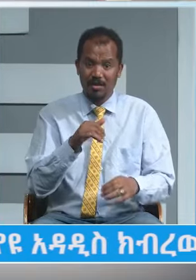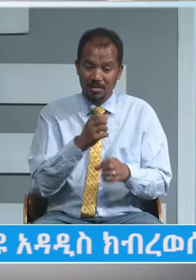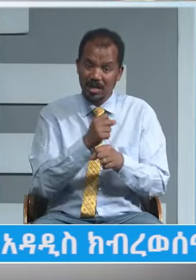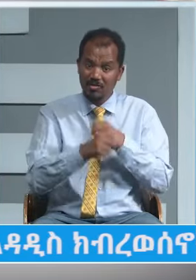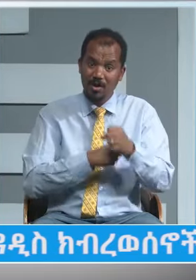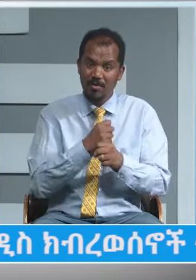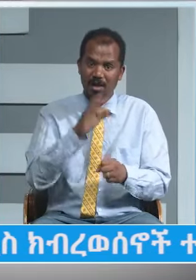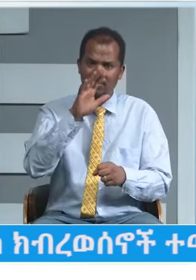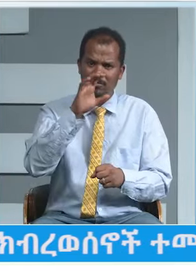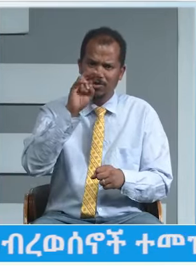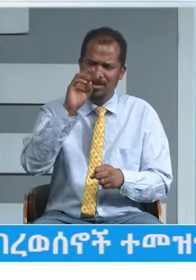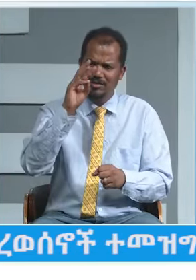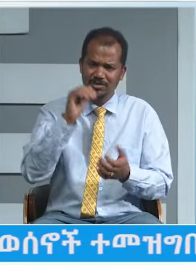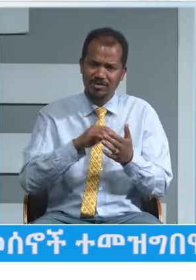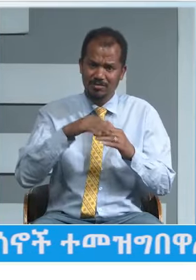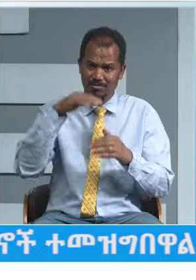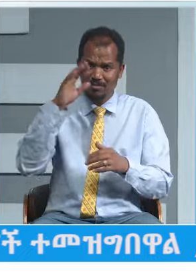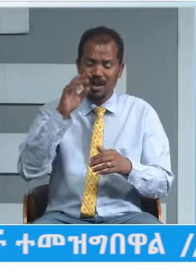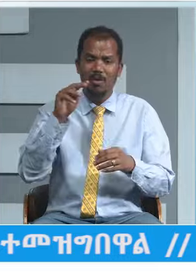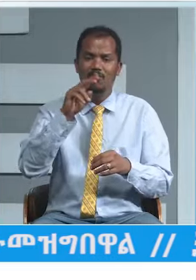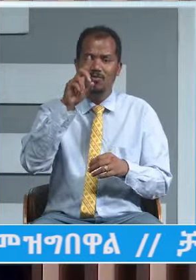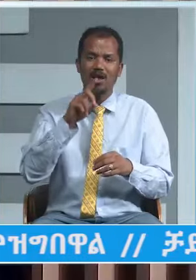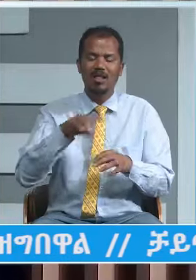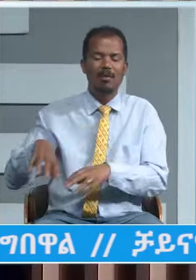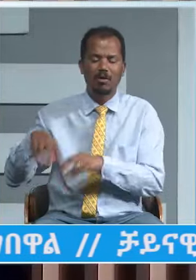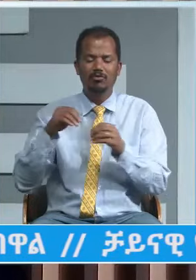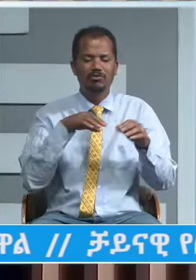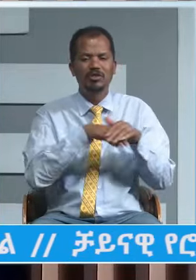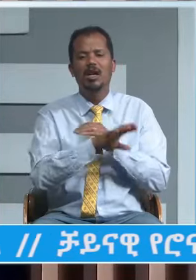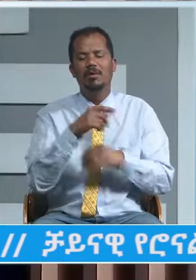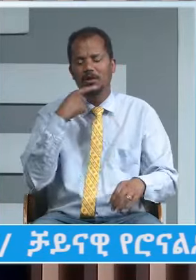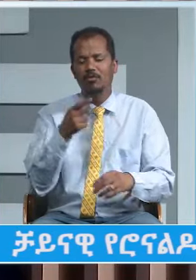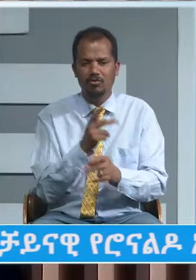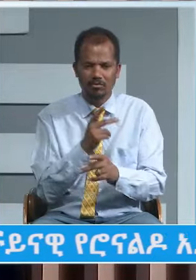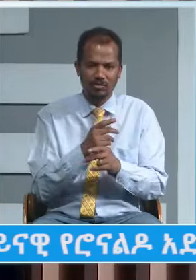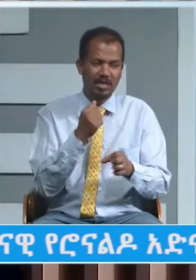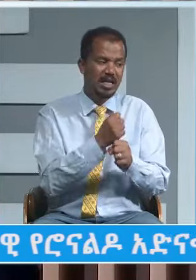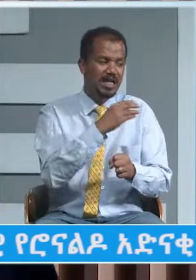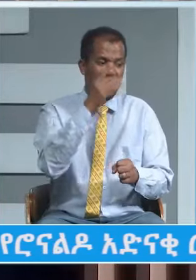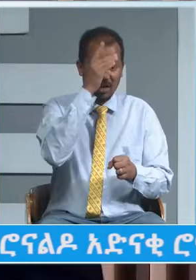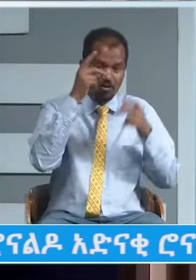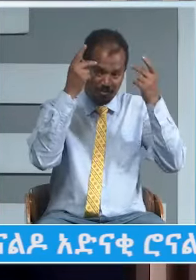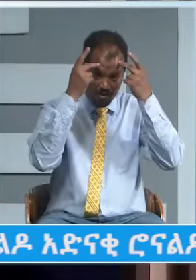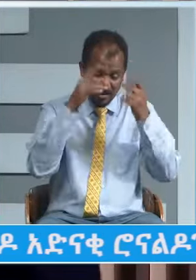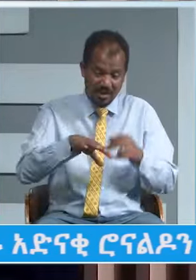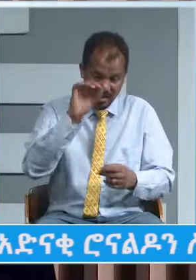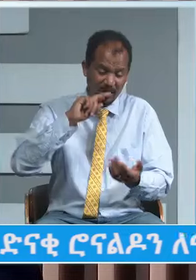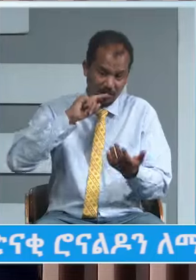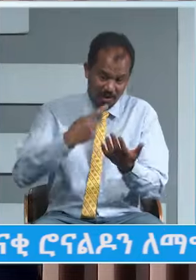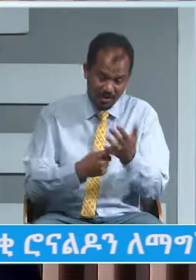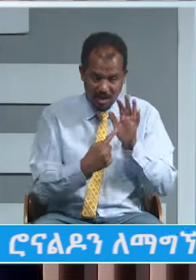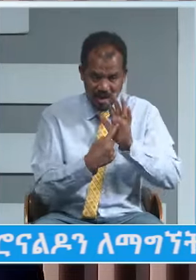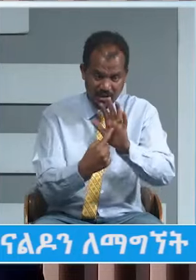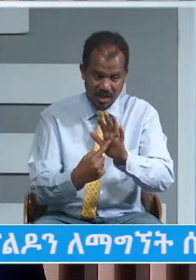አመትም ከ526000 በላይ ተማሪዎች የቴክኒክና ሙያ ስልጠናን ይቀላቀላሉ ተብሎ እንደሚጠበቅ ከስራና ክህሎት ሚኒስቴር የተገኘው